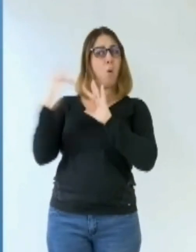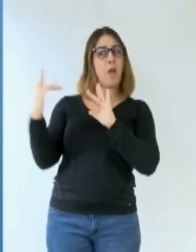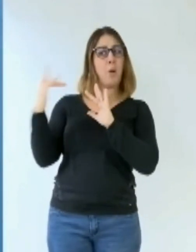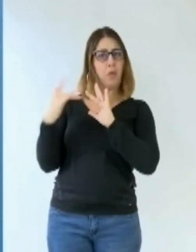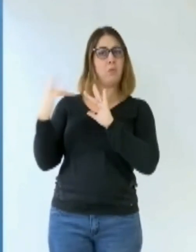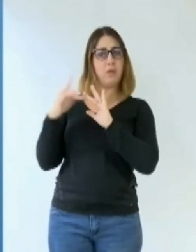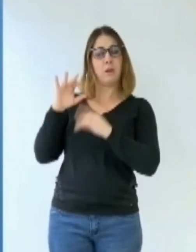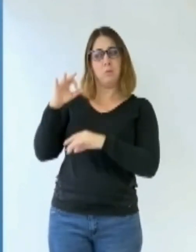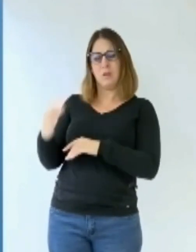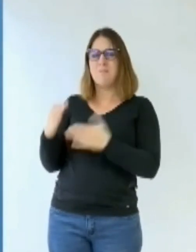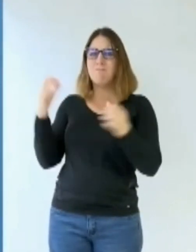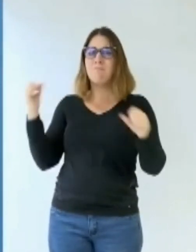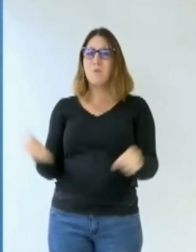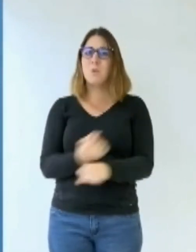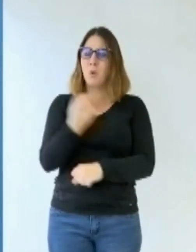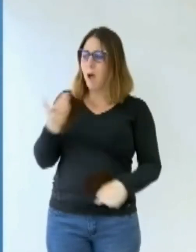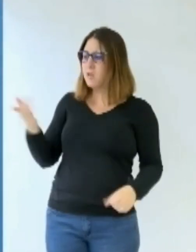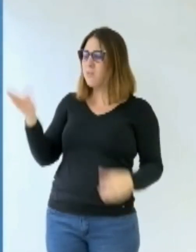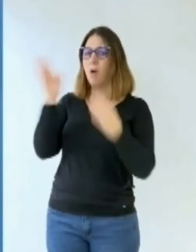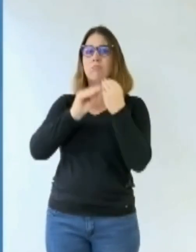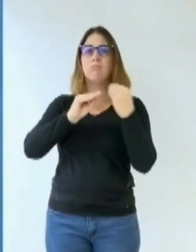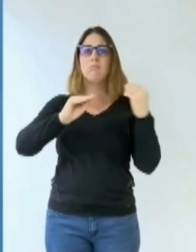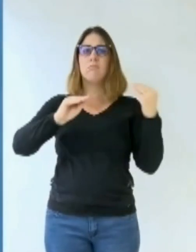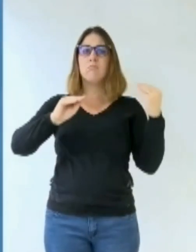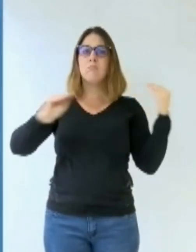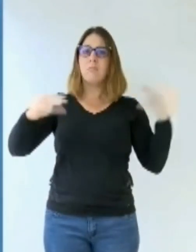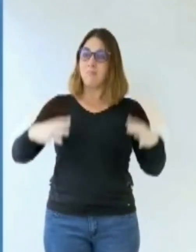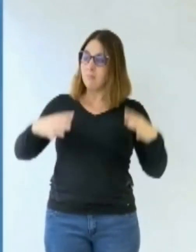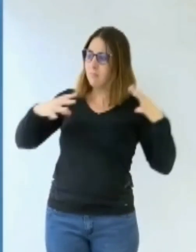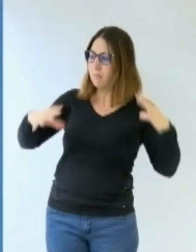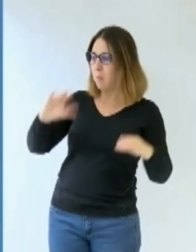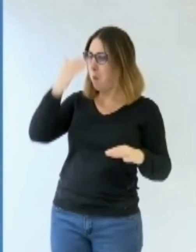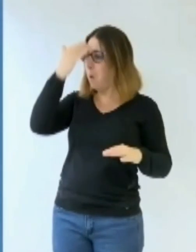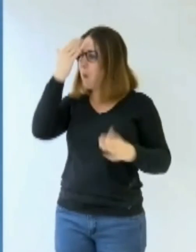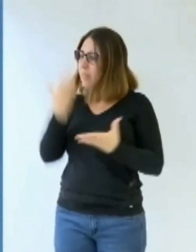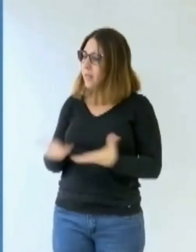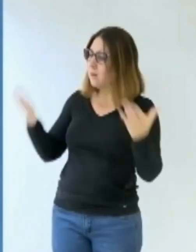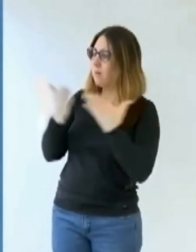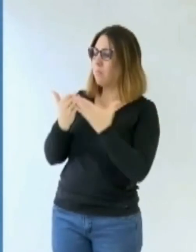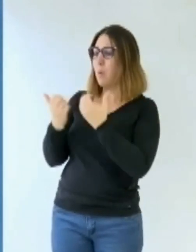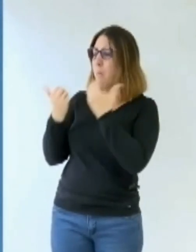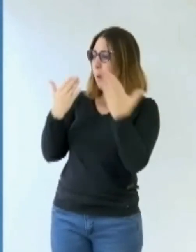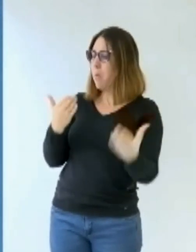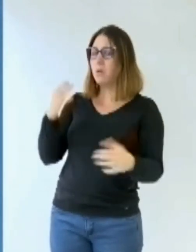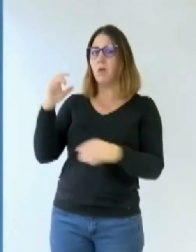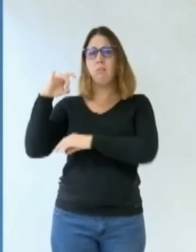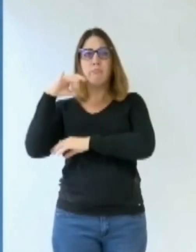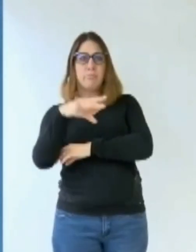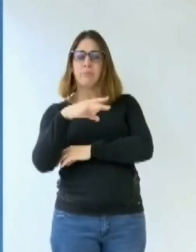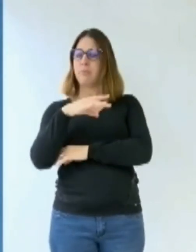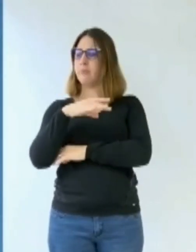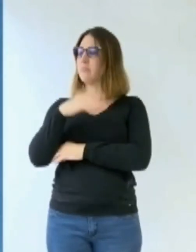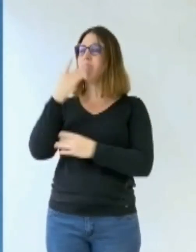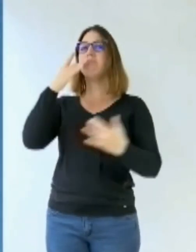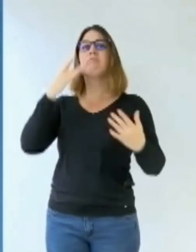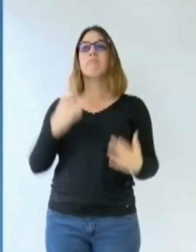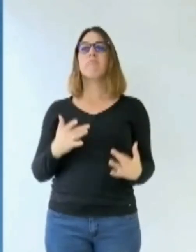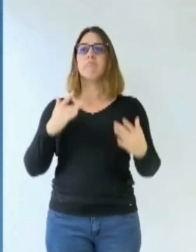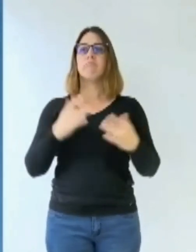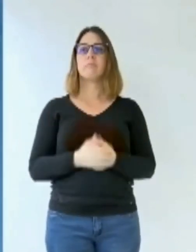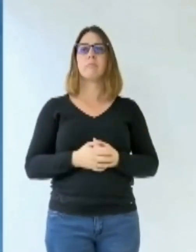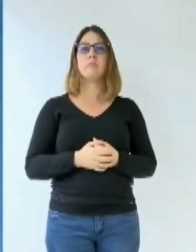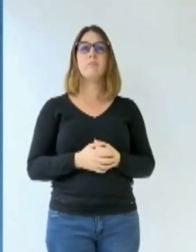paraît dommageable pour les Grenoblois que vous n'ayez donné suite à sa démarche pour prendre connaissance de ses propositions. Constatant toutes